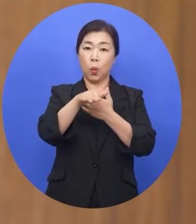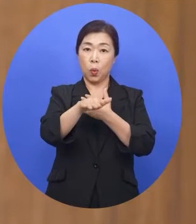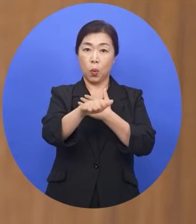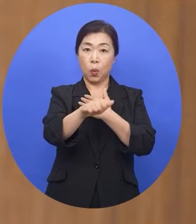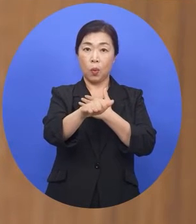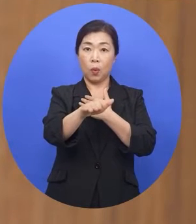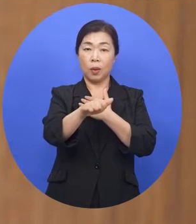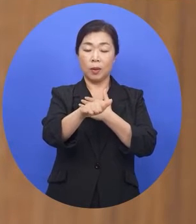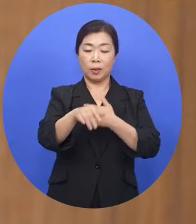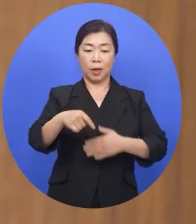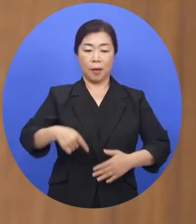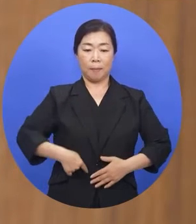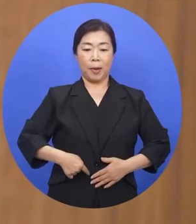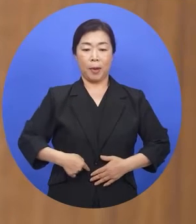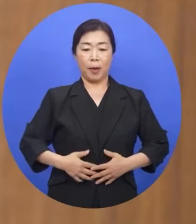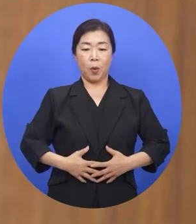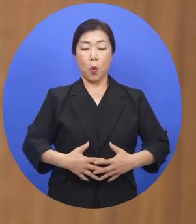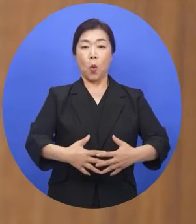내쉽니다.